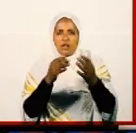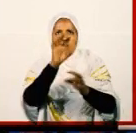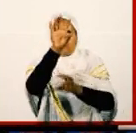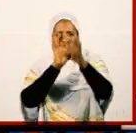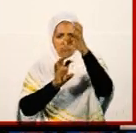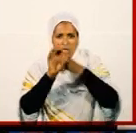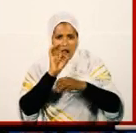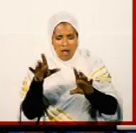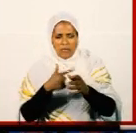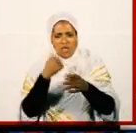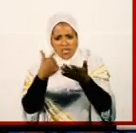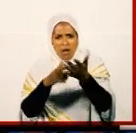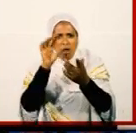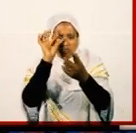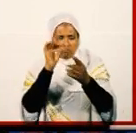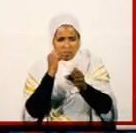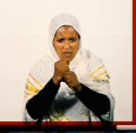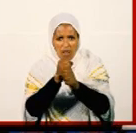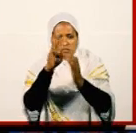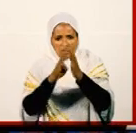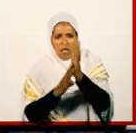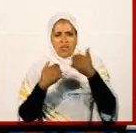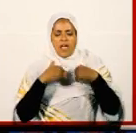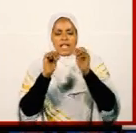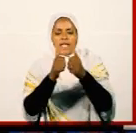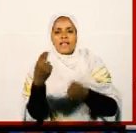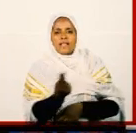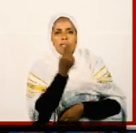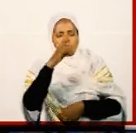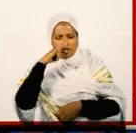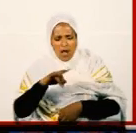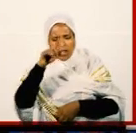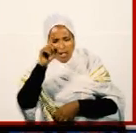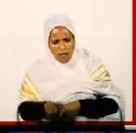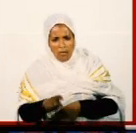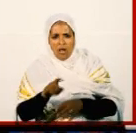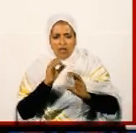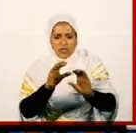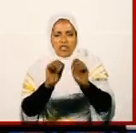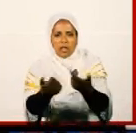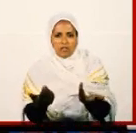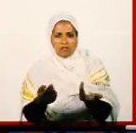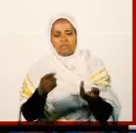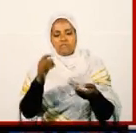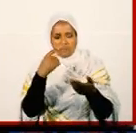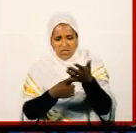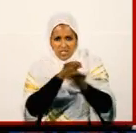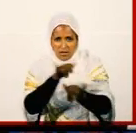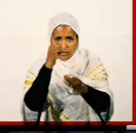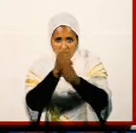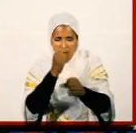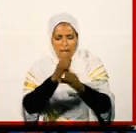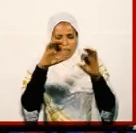ጋር ካሪኩለም እኮ የለም አይደለም፣ አለ። ያ ካሪኩለም አለ። ነገር ግን እንዴት ነው መጠቀም ያለበት ለህፃናት የሚገባው ነገር? እነዚያ ነገሮችን